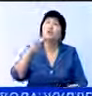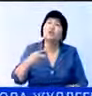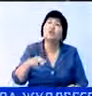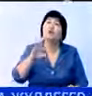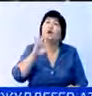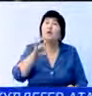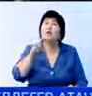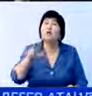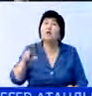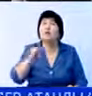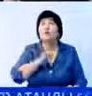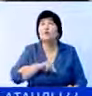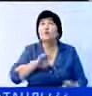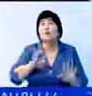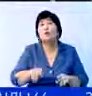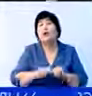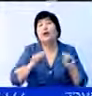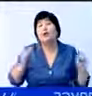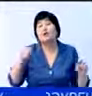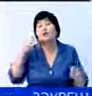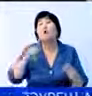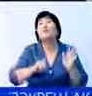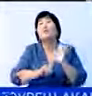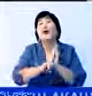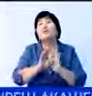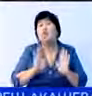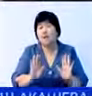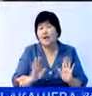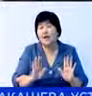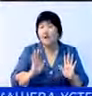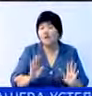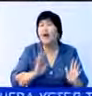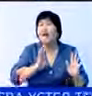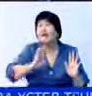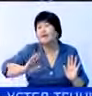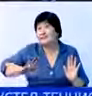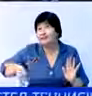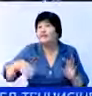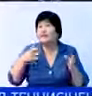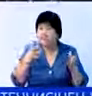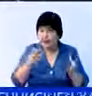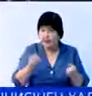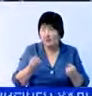25 адамға жұмыс орны ашылады деп көздеп отырмыз. Бастап кезде. Бірақ кейін әрине тағы да